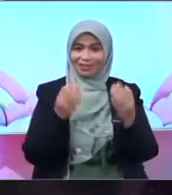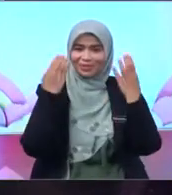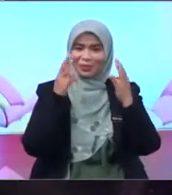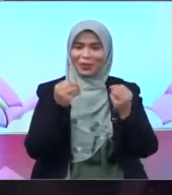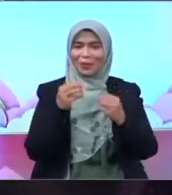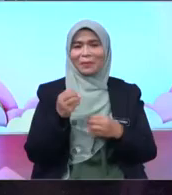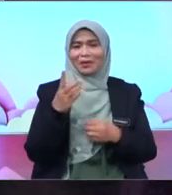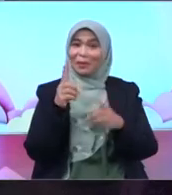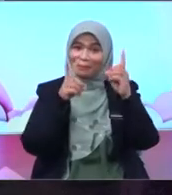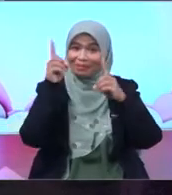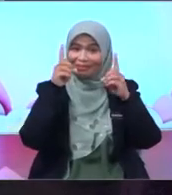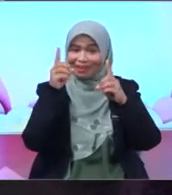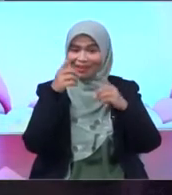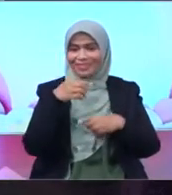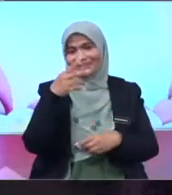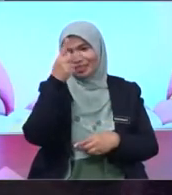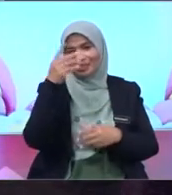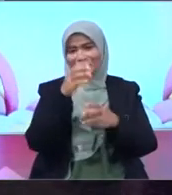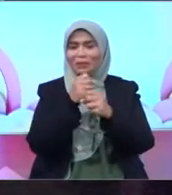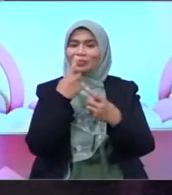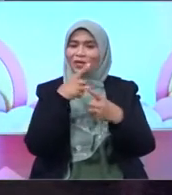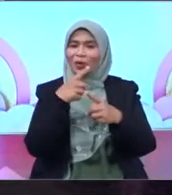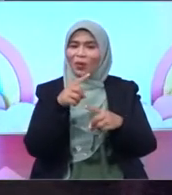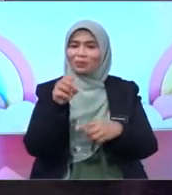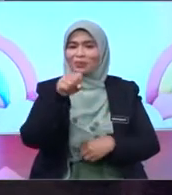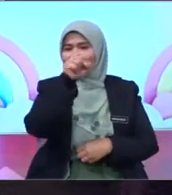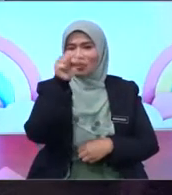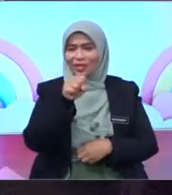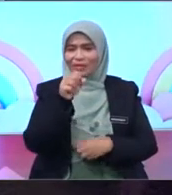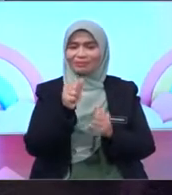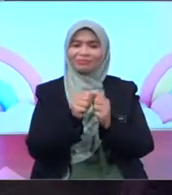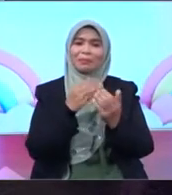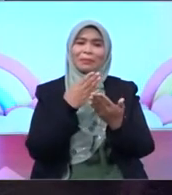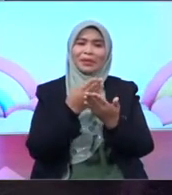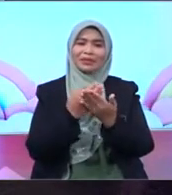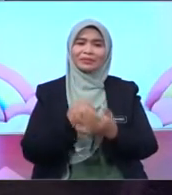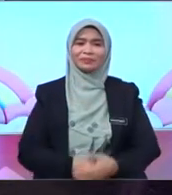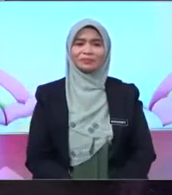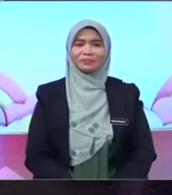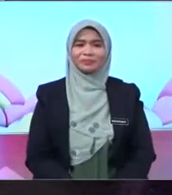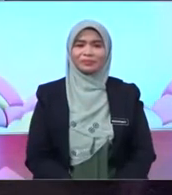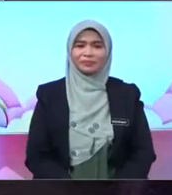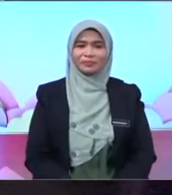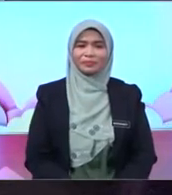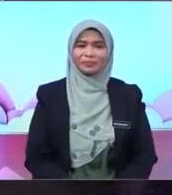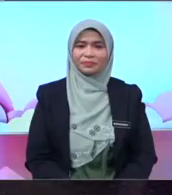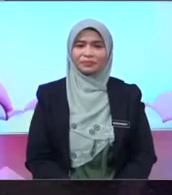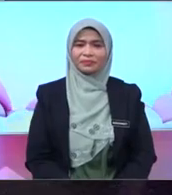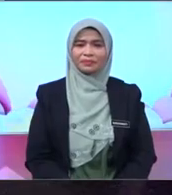Iwel yelapa Ganza Lex kimira bulet Keken tak boleh gosip Oke